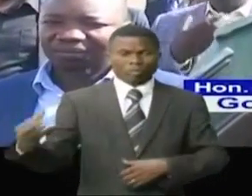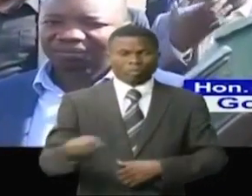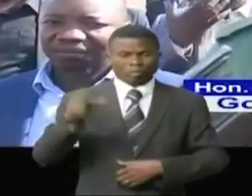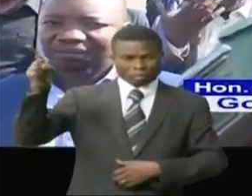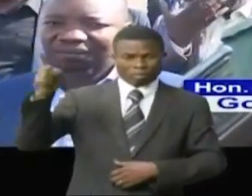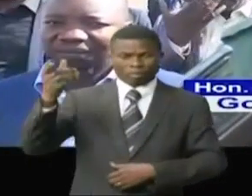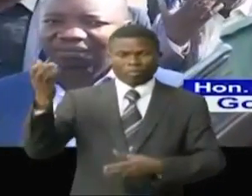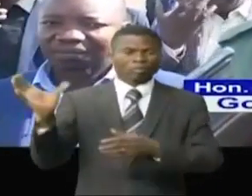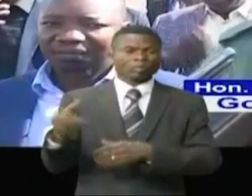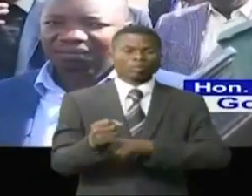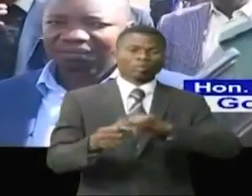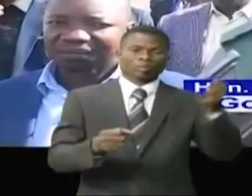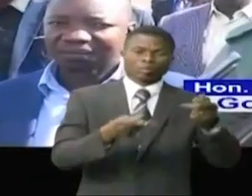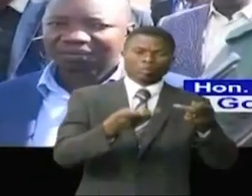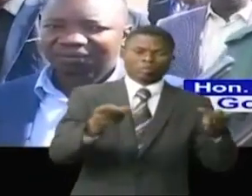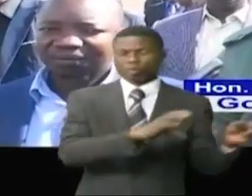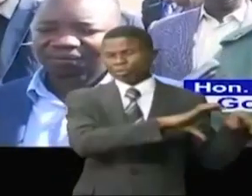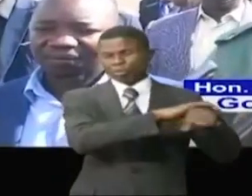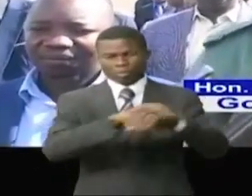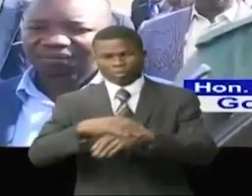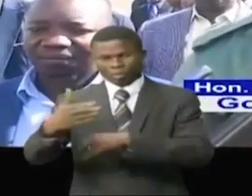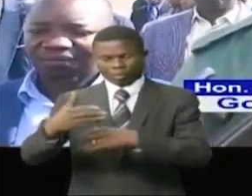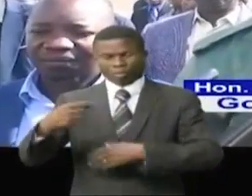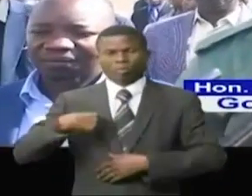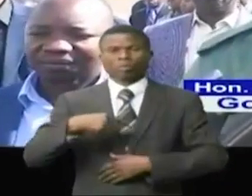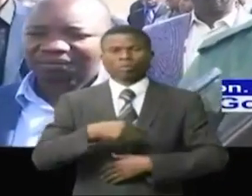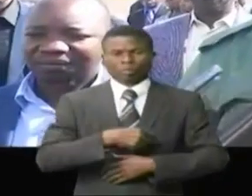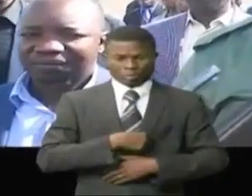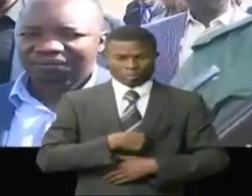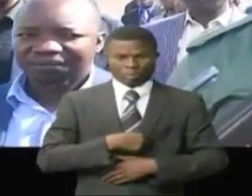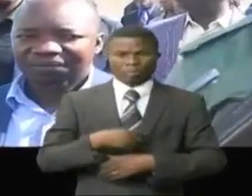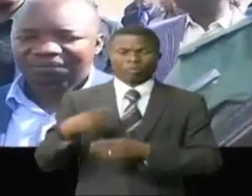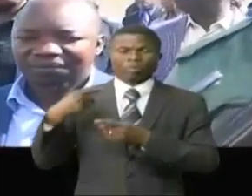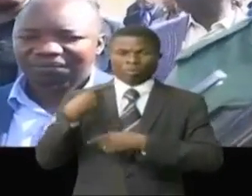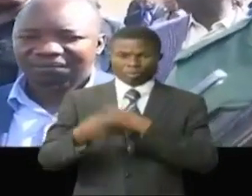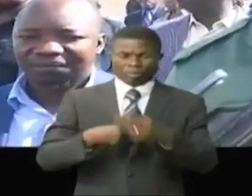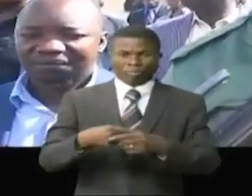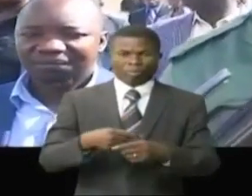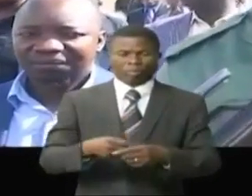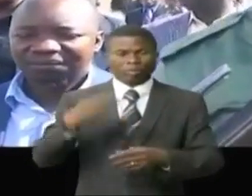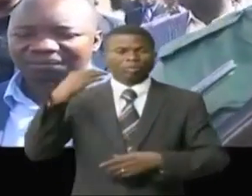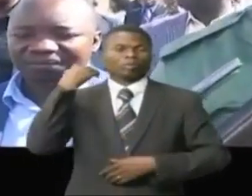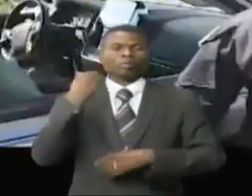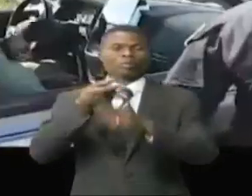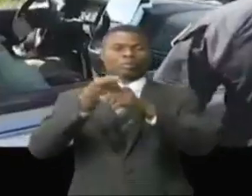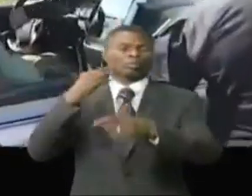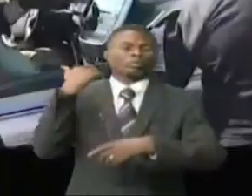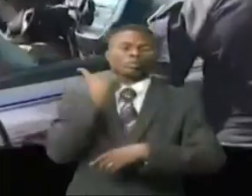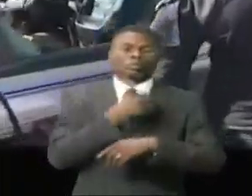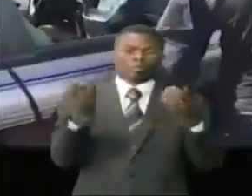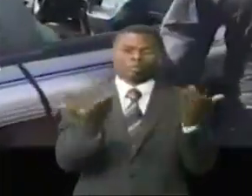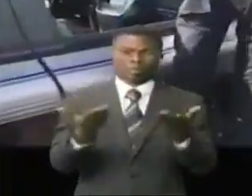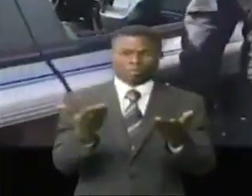bien de les prendre ailleurs directement, qu'ils soient plus proches, comme je l'ai dit, à partir soit de l'Ouganda ou bien du Kenya.